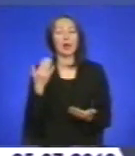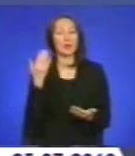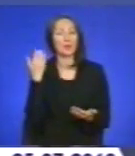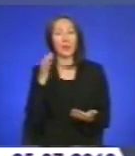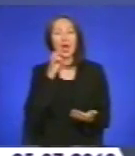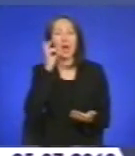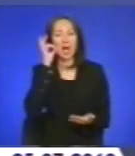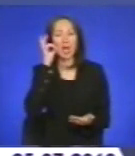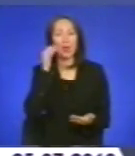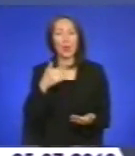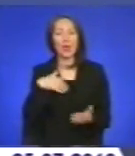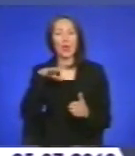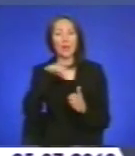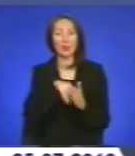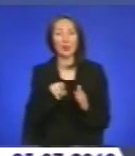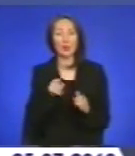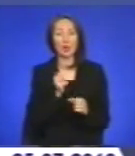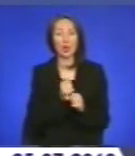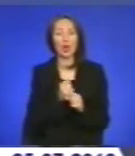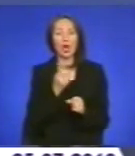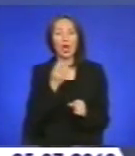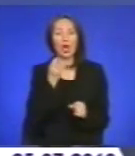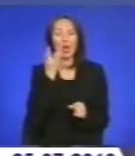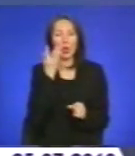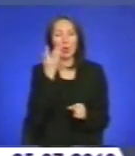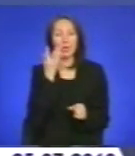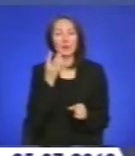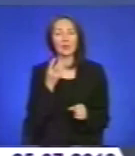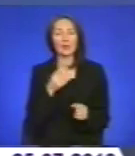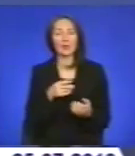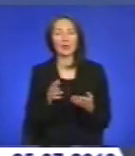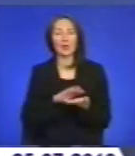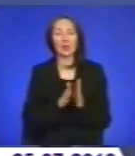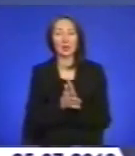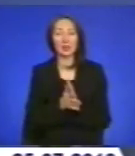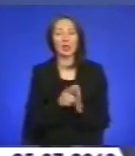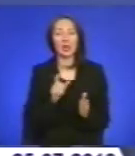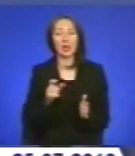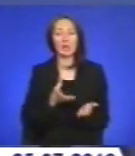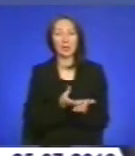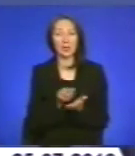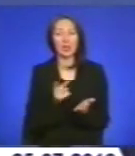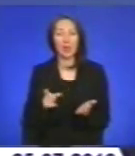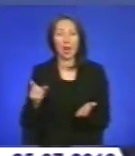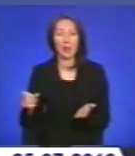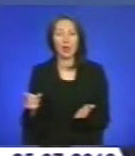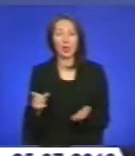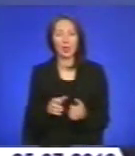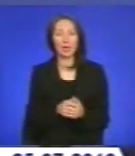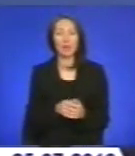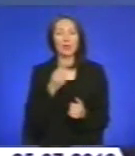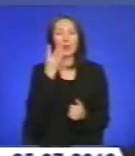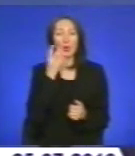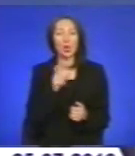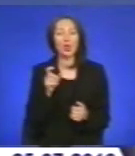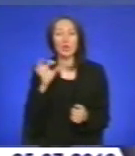тому що ми втілюємо тоді, коли дійдемо до згоди з платниками податків. І якщо платники податків кажуть нам, що ні, ця